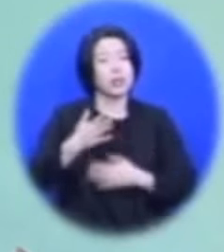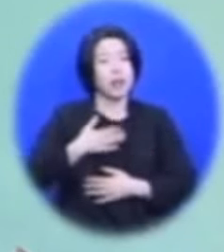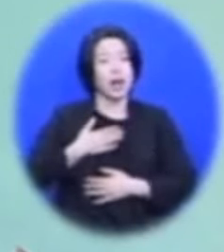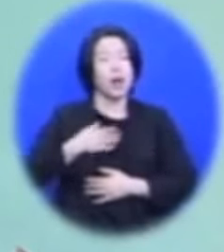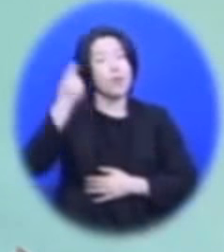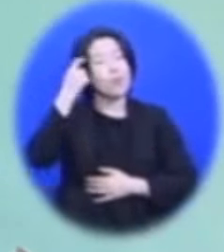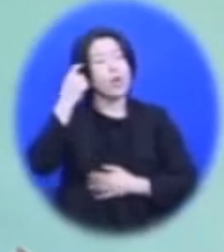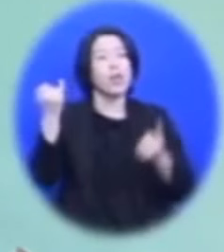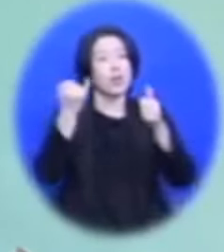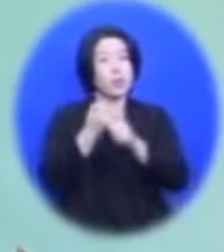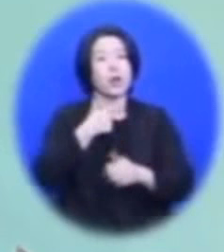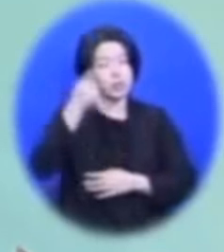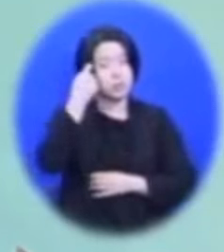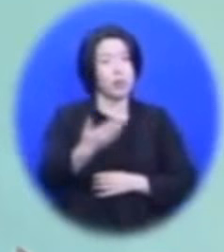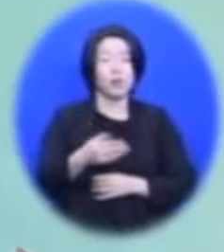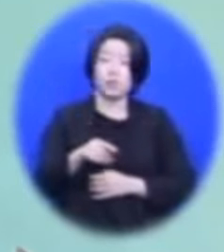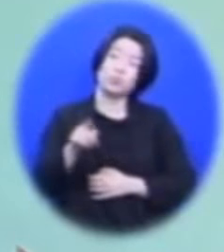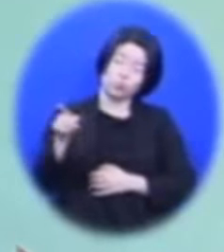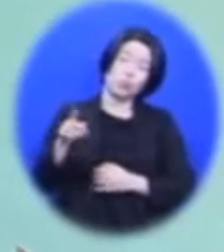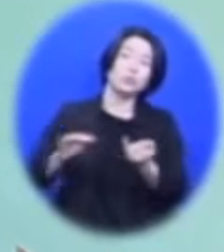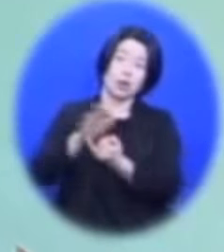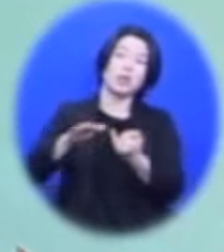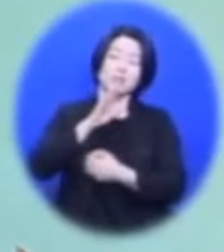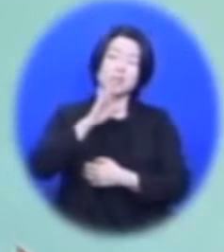하니? 너를 사랑하니까 그렇지.